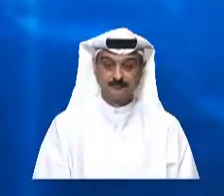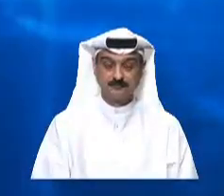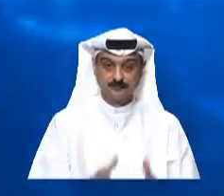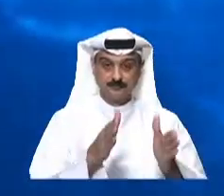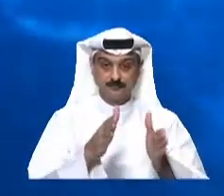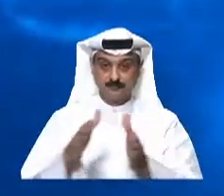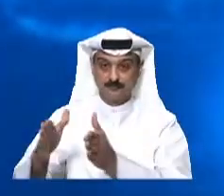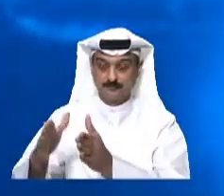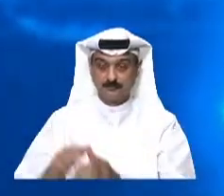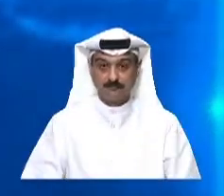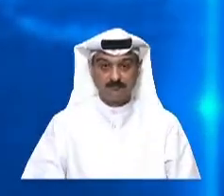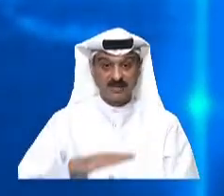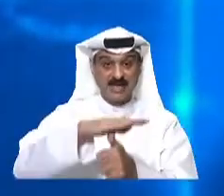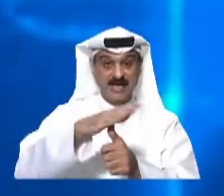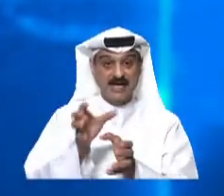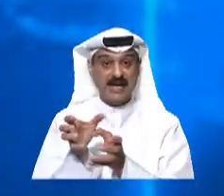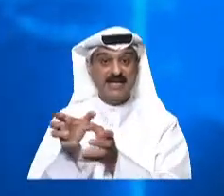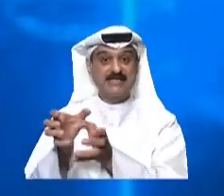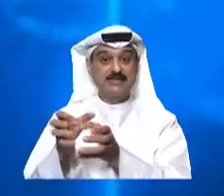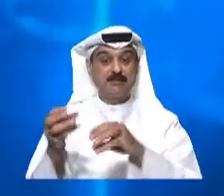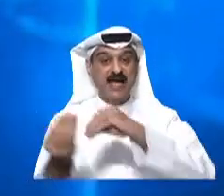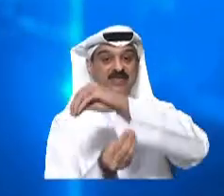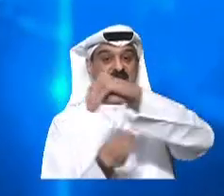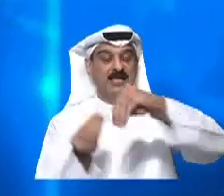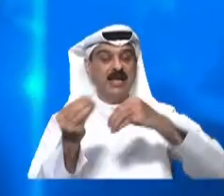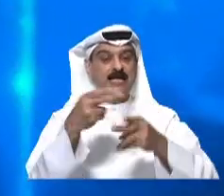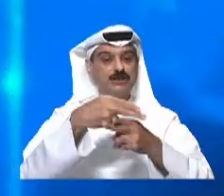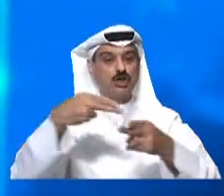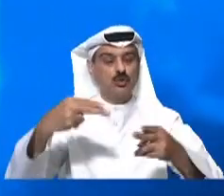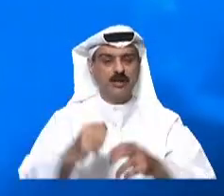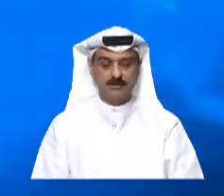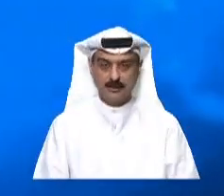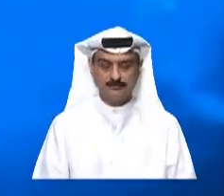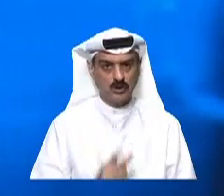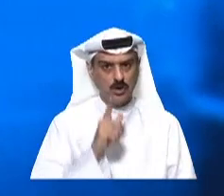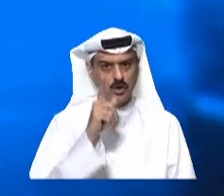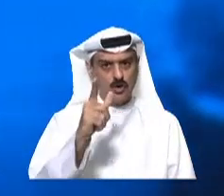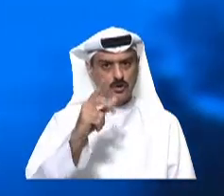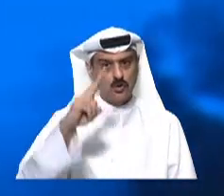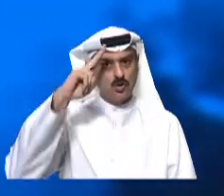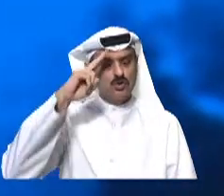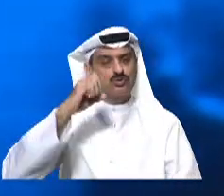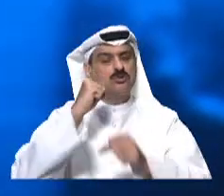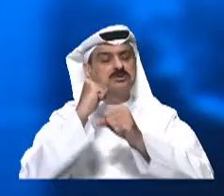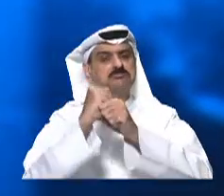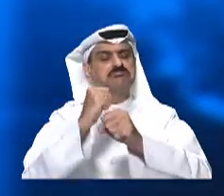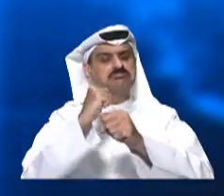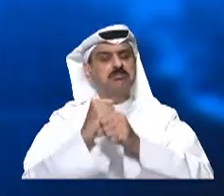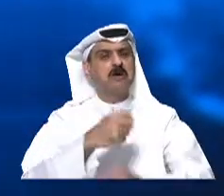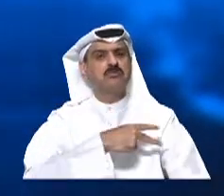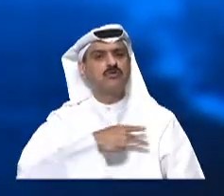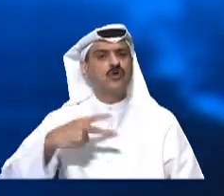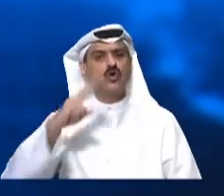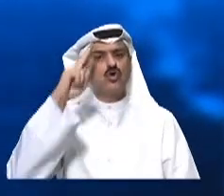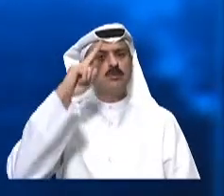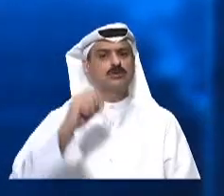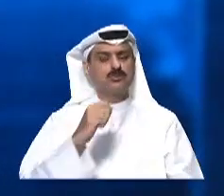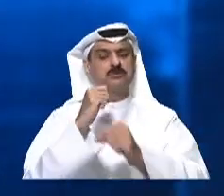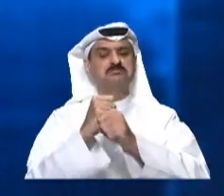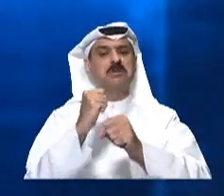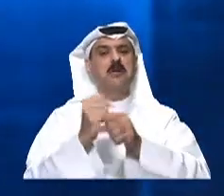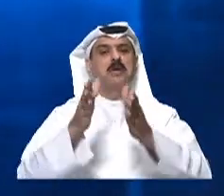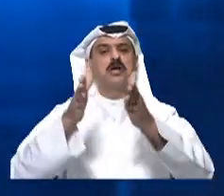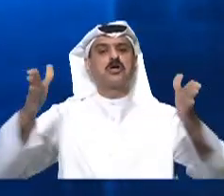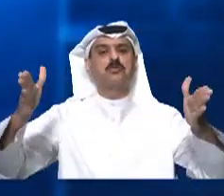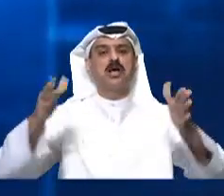أشاد رئيس بعثة الحج الكويتية فريد عمادي بالجهود الكبيرة التي تقدمها حكومة خادم الحرمين الشريفين لضيوف